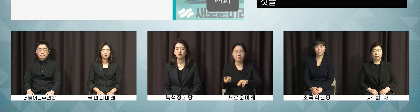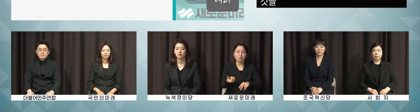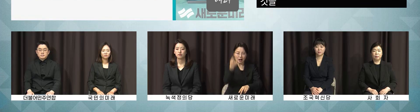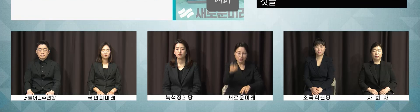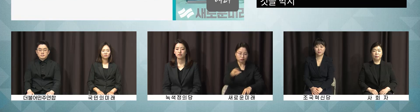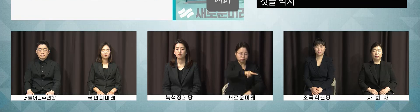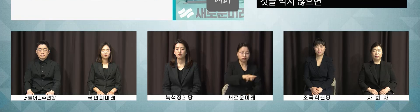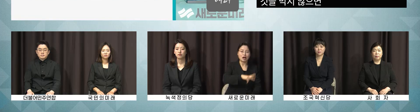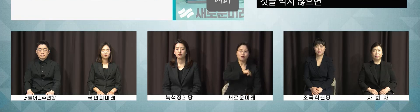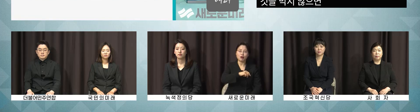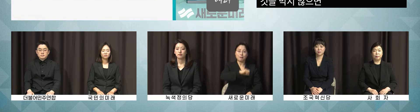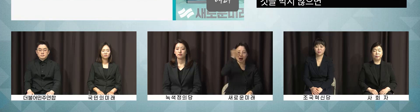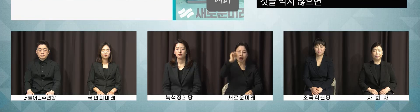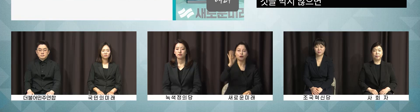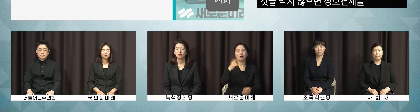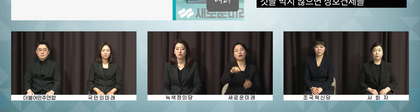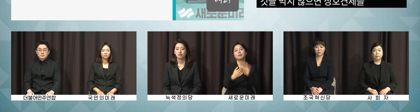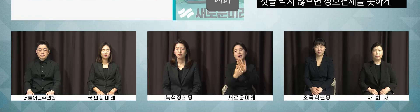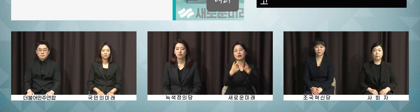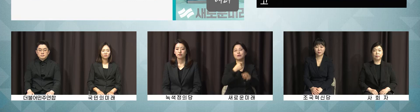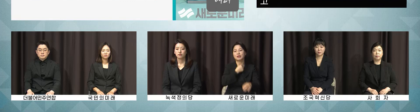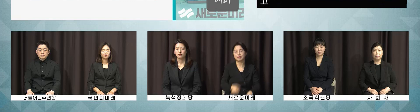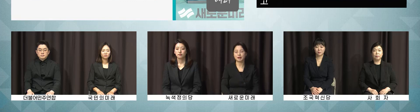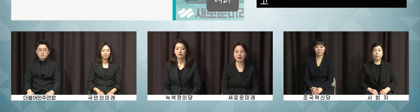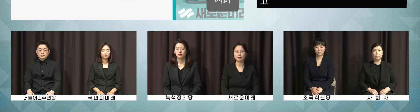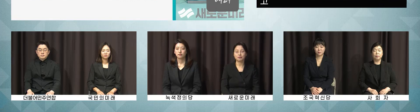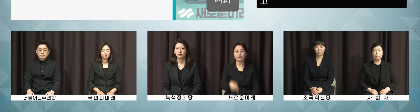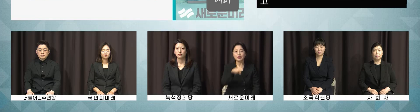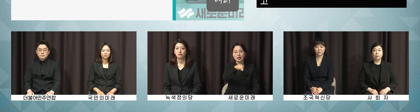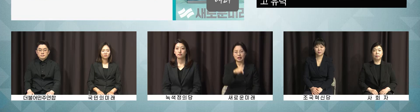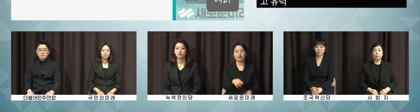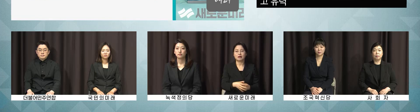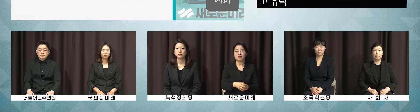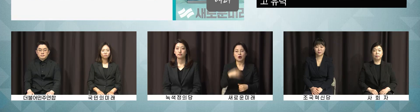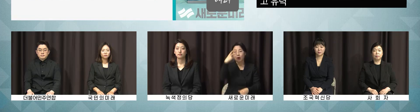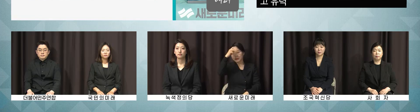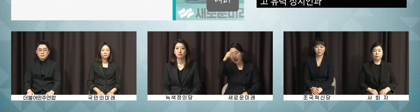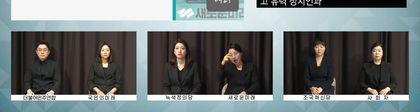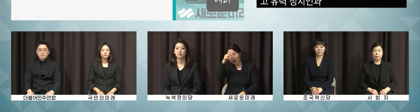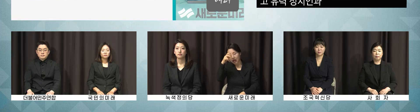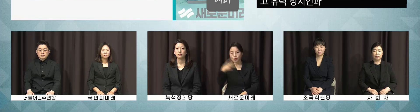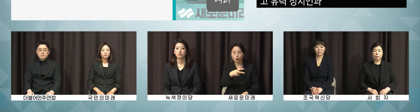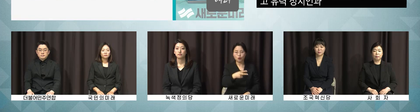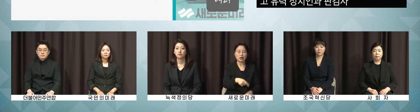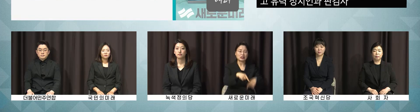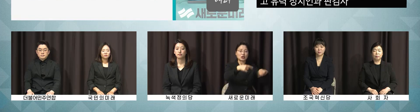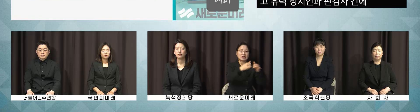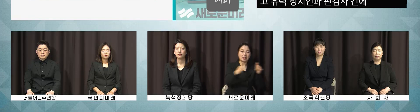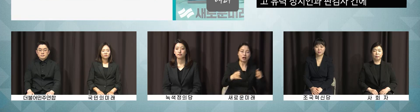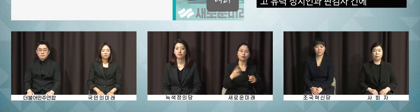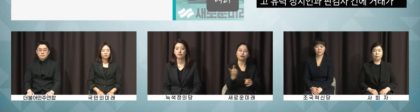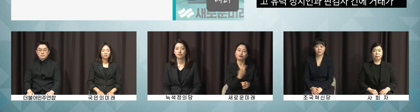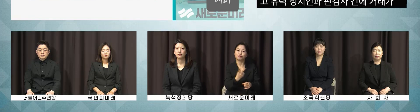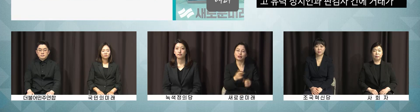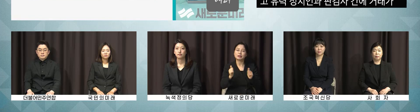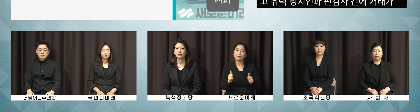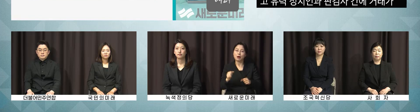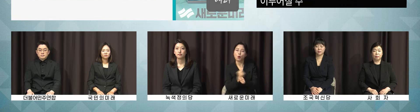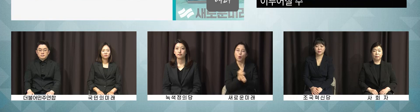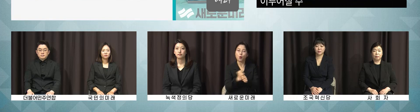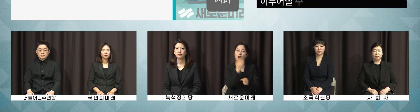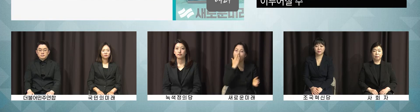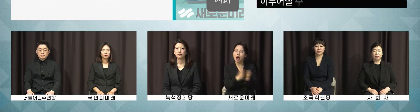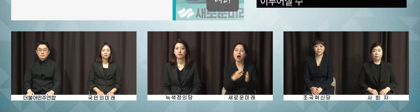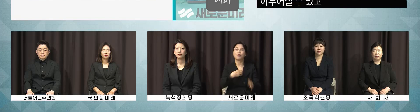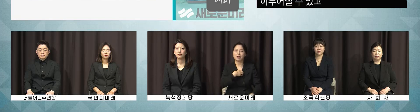것입니다. 유력 정치인과 판검사 간의 사법 거래가 이루어질 수 있습니다. 무엇보다 정치의 공간이